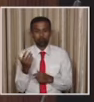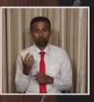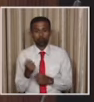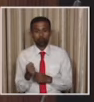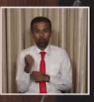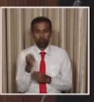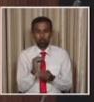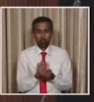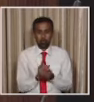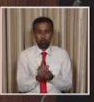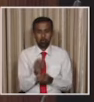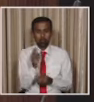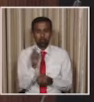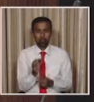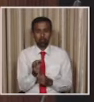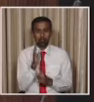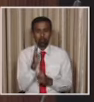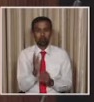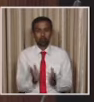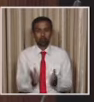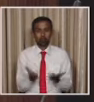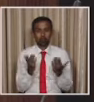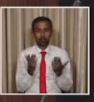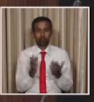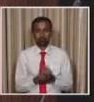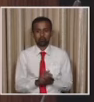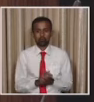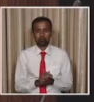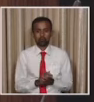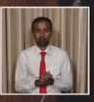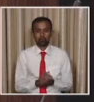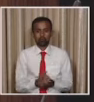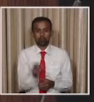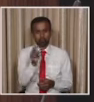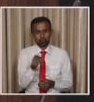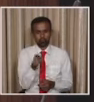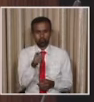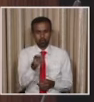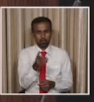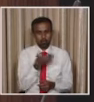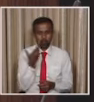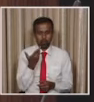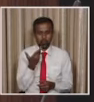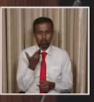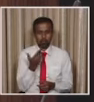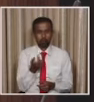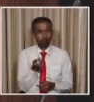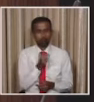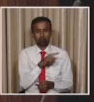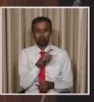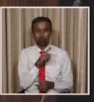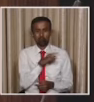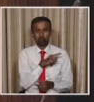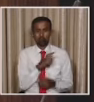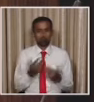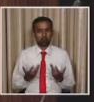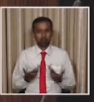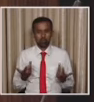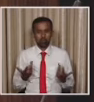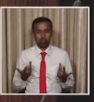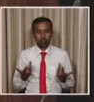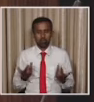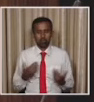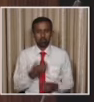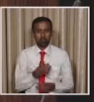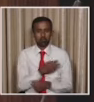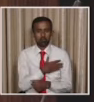කොන්ද තියෙන කෙනෙක් ජනාධිපති කරන්න ඕන කියලා. මේවා ඇත්තටම එතුමාට කරන්න පුළුවන් වුණාට වෙන කාටවත් කරන්න පුළුවන් ඒවා නෙමෙයි. අපි